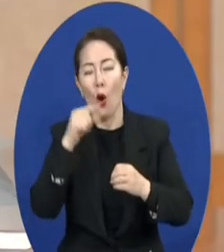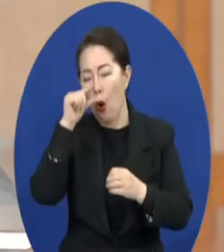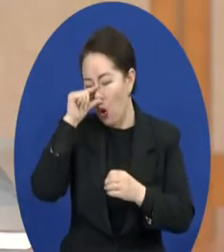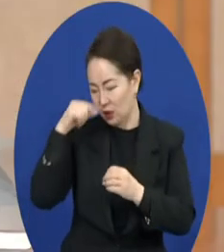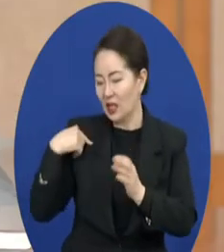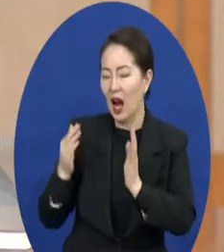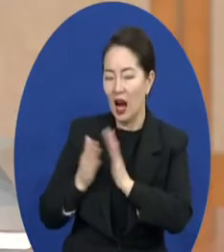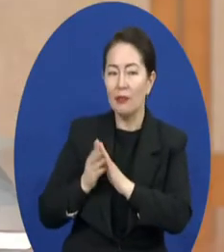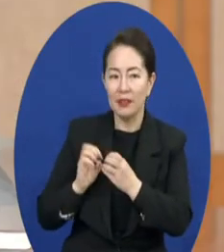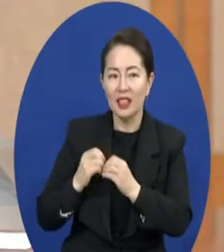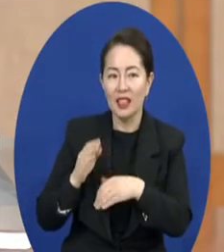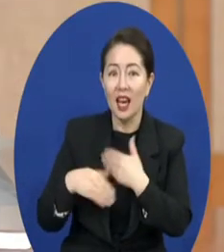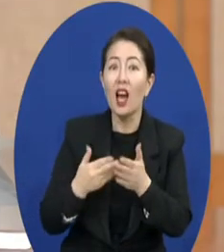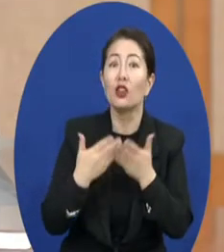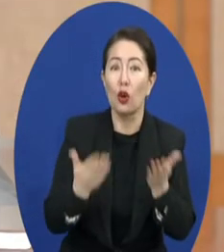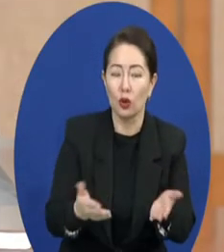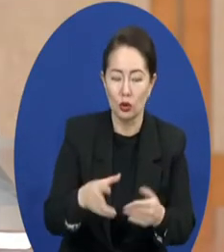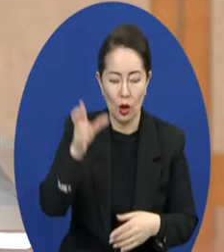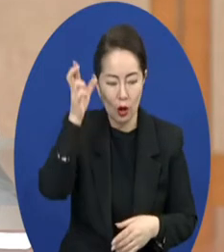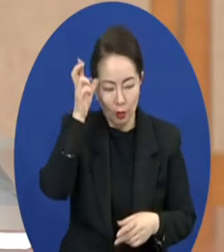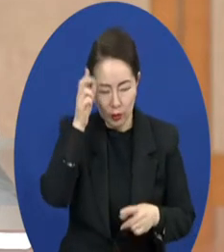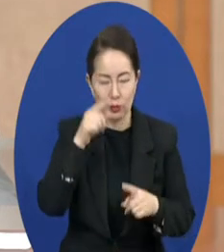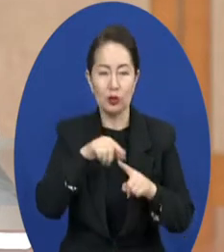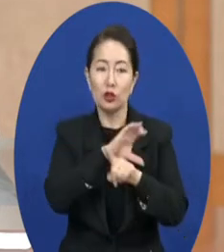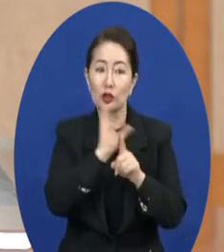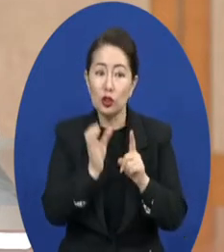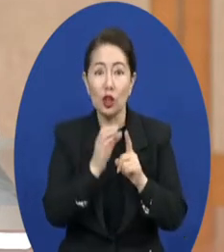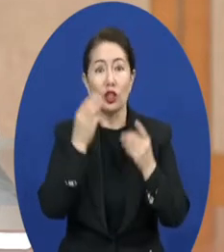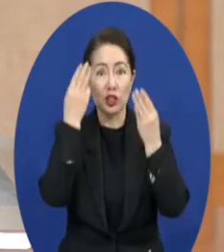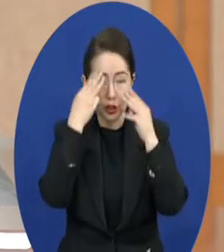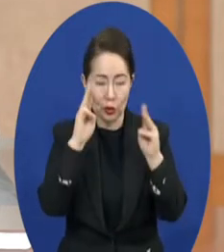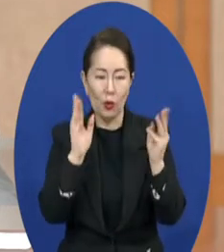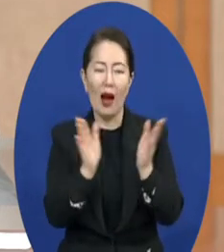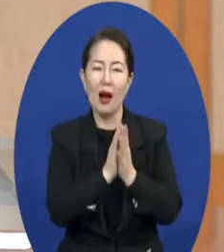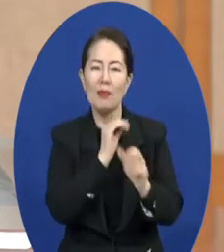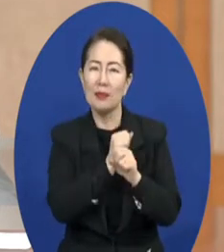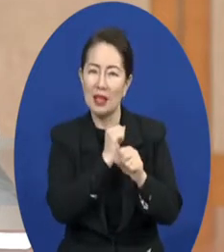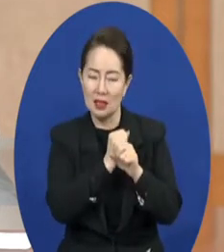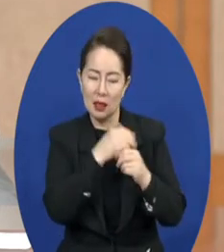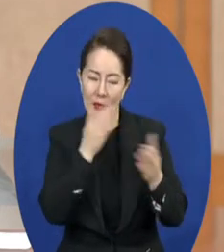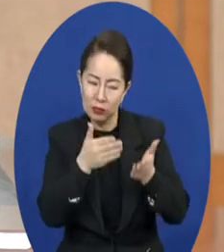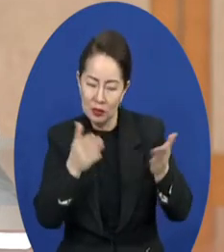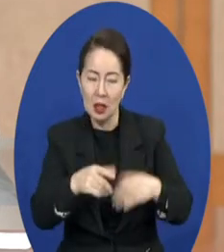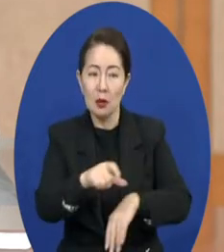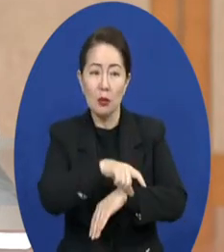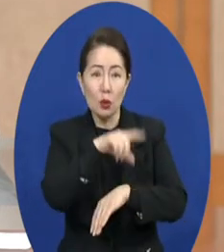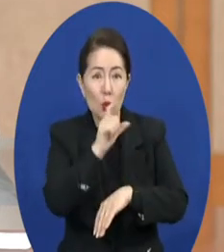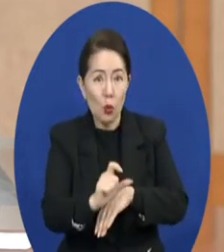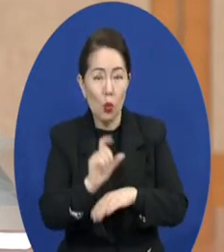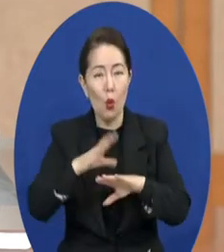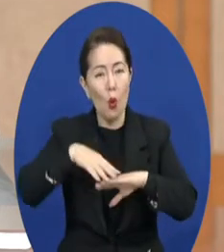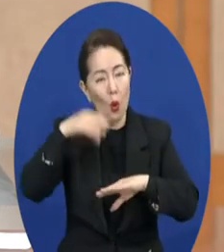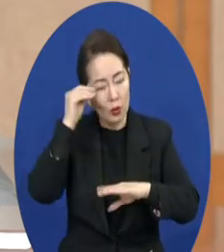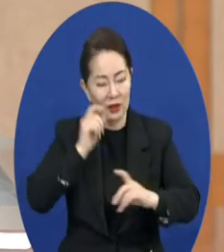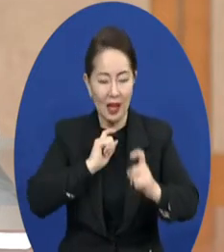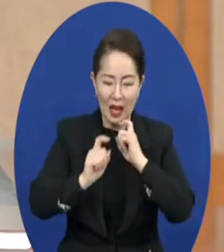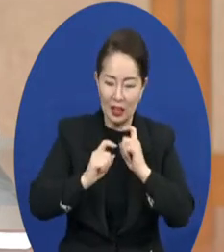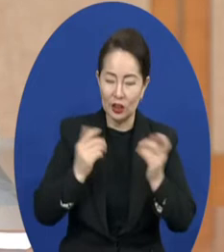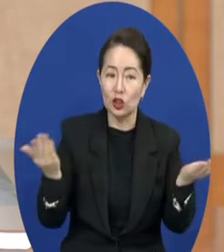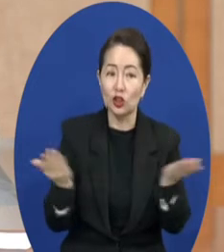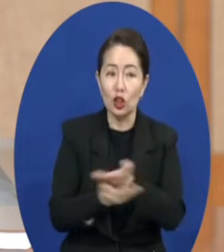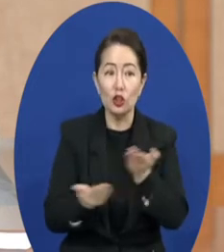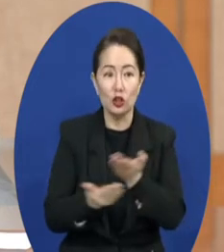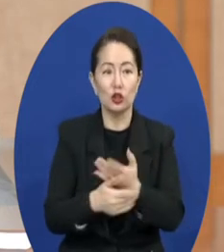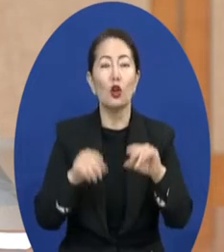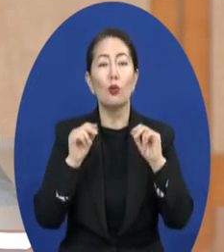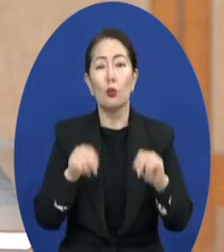урагшлуулна, боловсрол, соёл, шинжлэх ухааны салбар дахь хамтын ажиллагааг үргэлжүүлж, энэ хүрээнд мэрэгжилтэн, судлаач, оюутны харилцан солилцоог